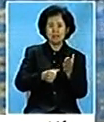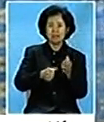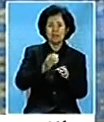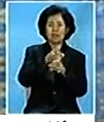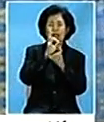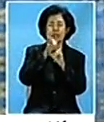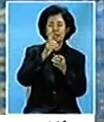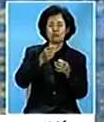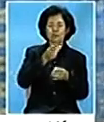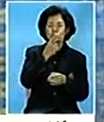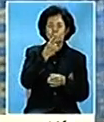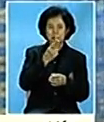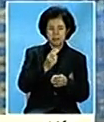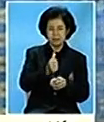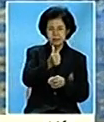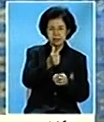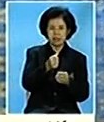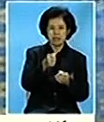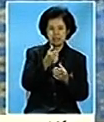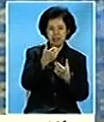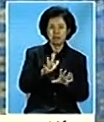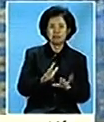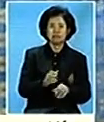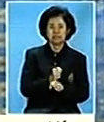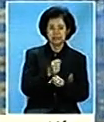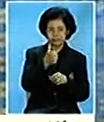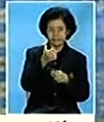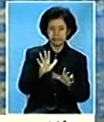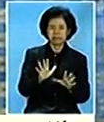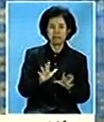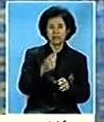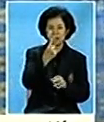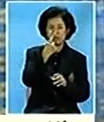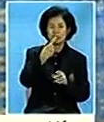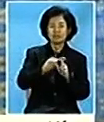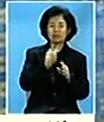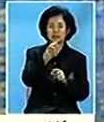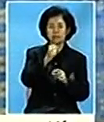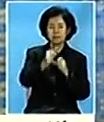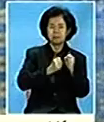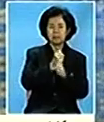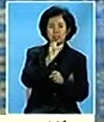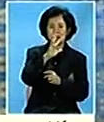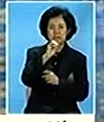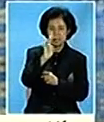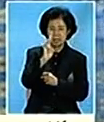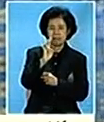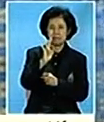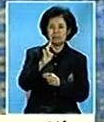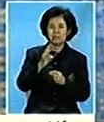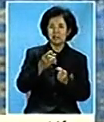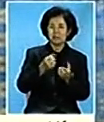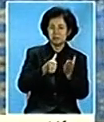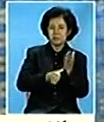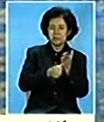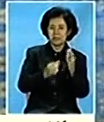ดำเนินการนั้นก็ชอบแล้วและ1ตุลา57ภาษีมูลค่าเพิ่มของเราจ